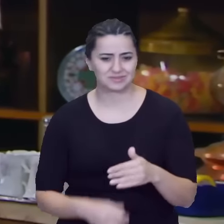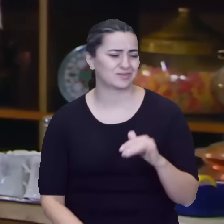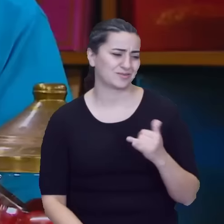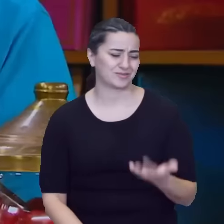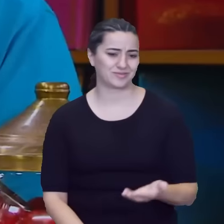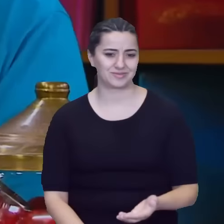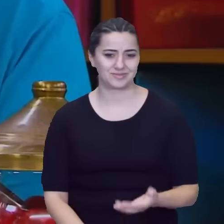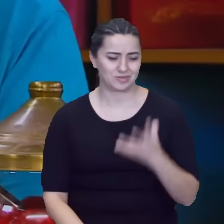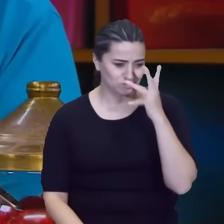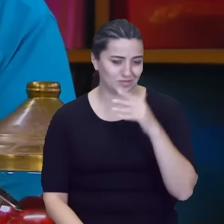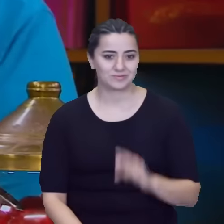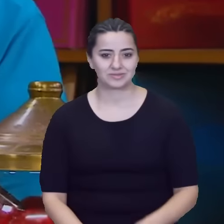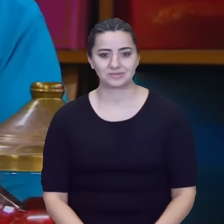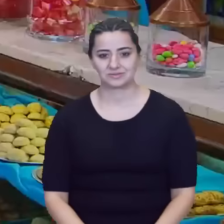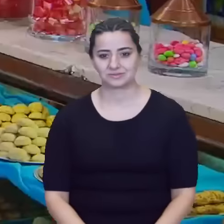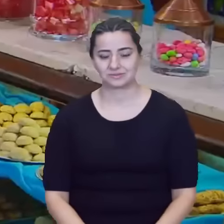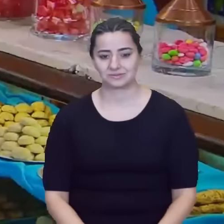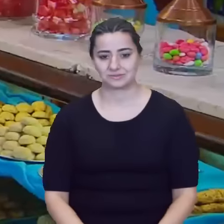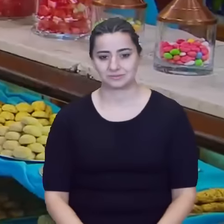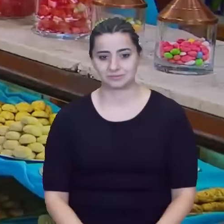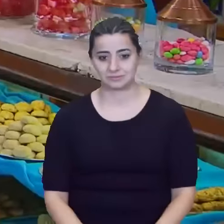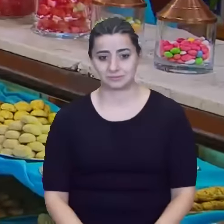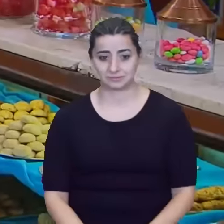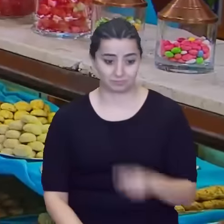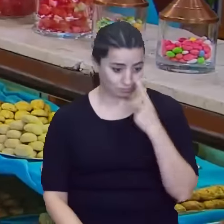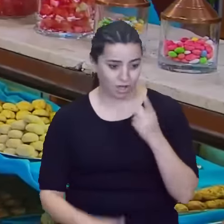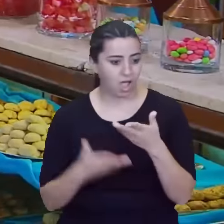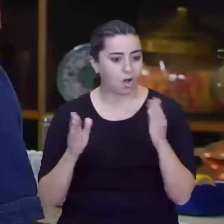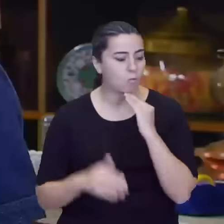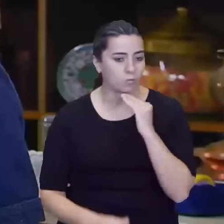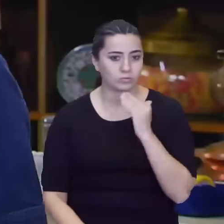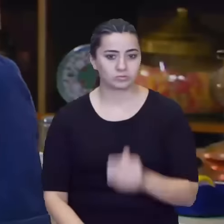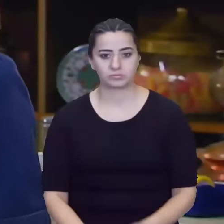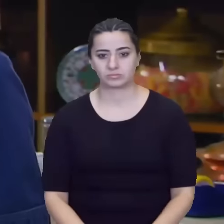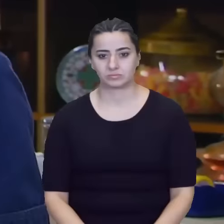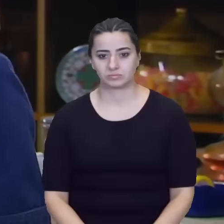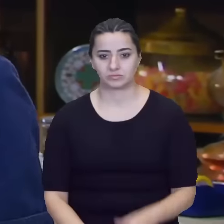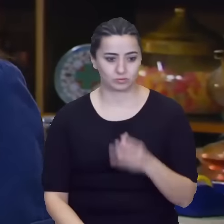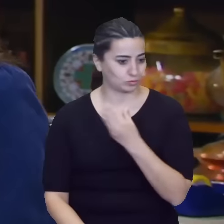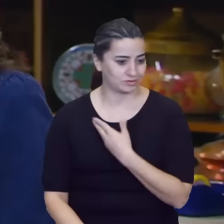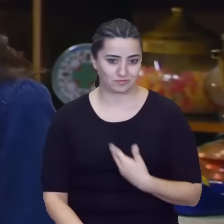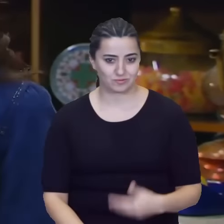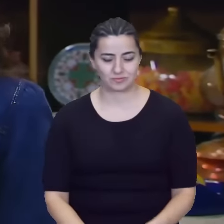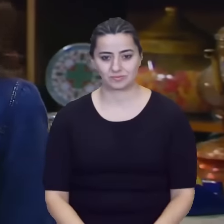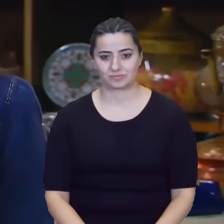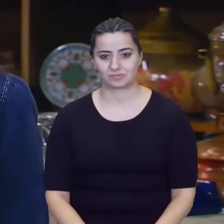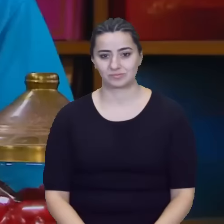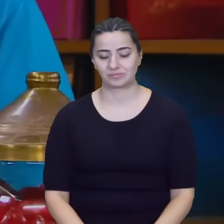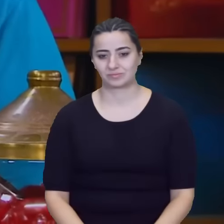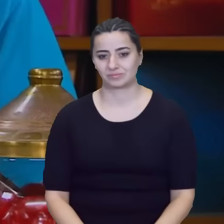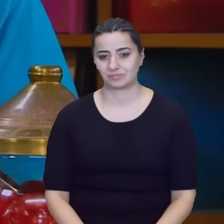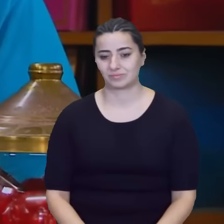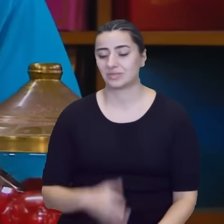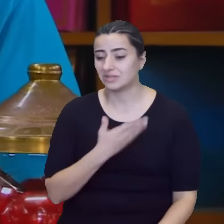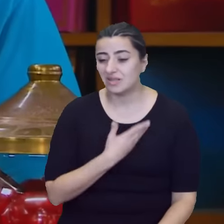Çağatay, utandırma. Bu arada bakıyorum da ayrılamamışsın kuştan. Yani ne kadar sevdiysen artık. Ya